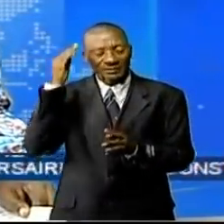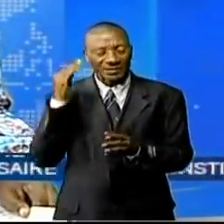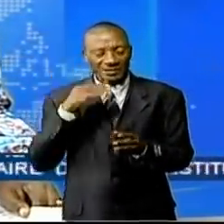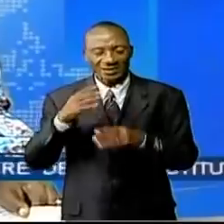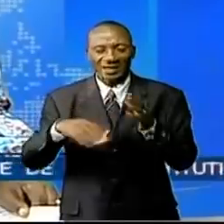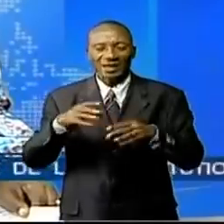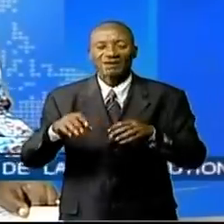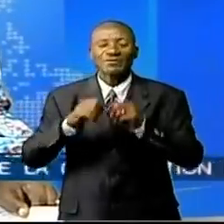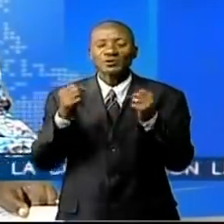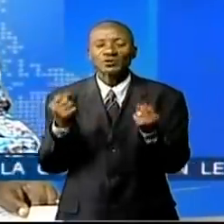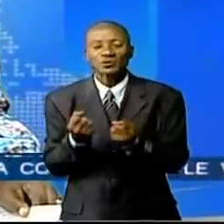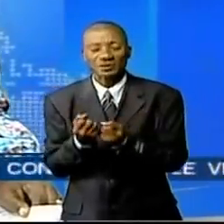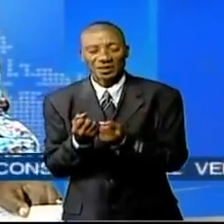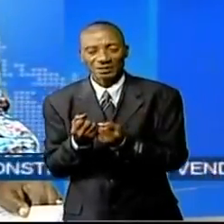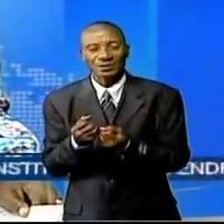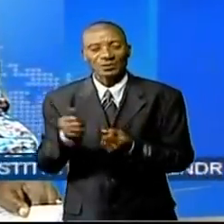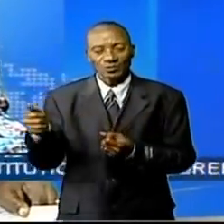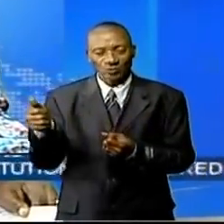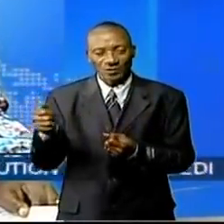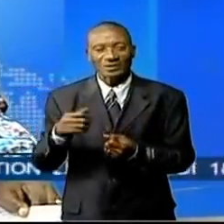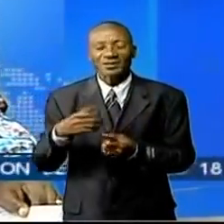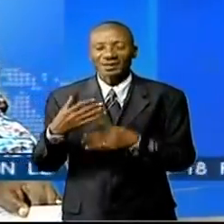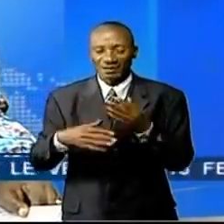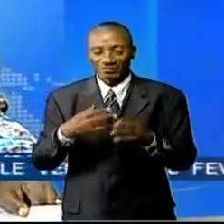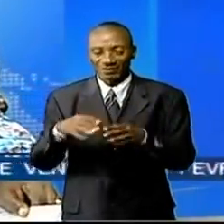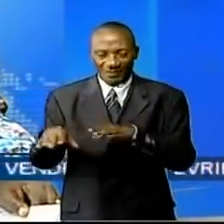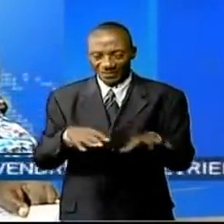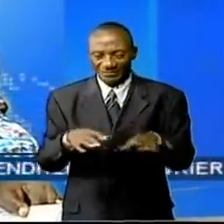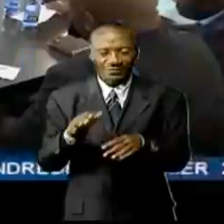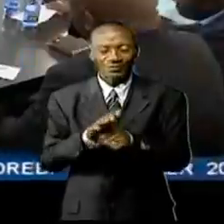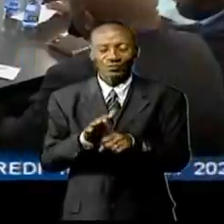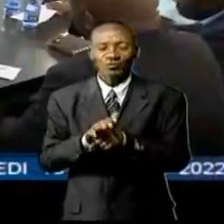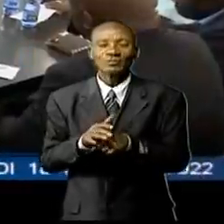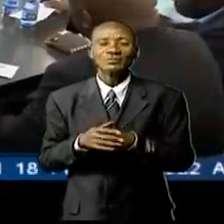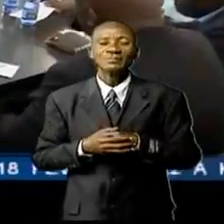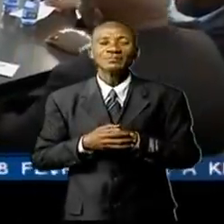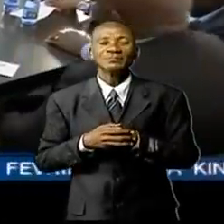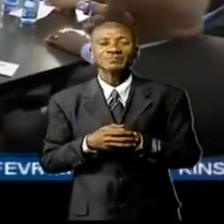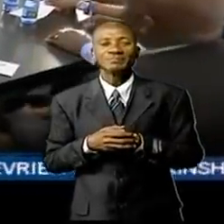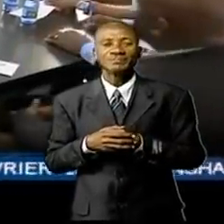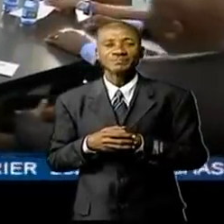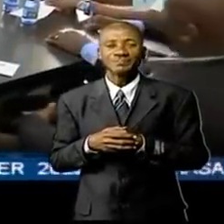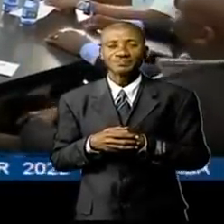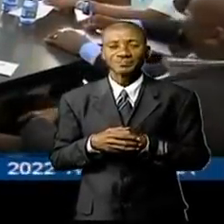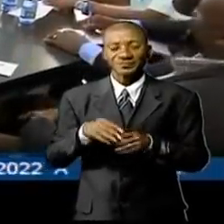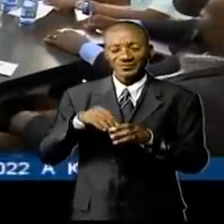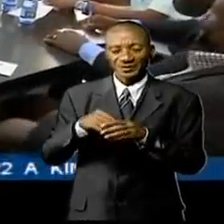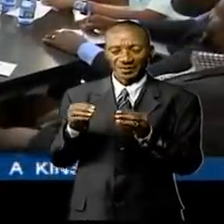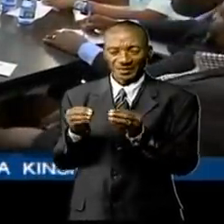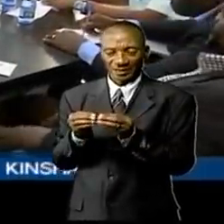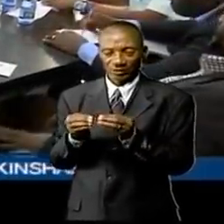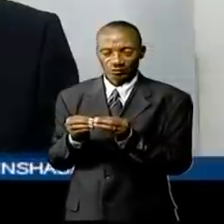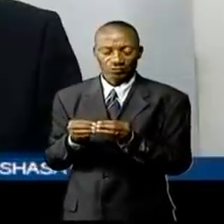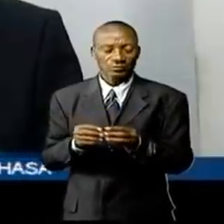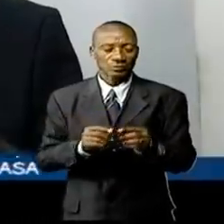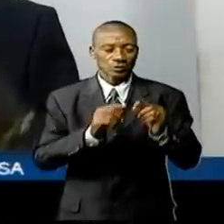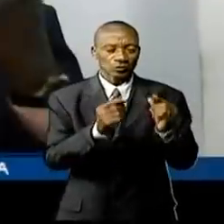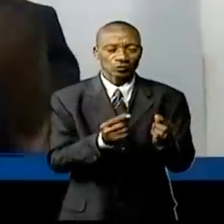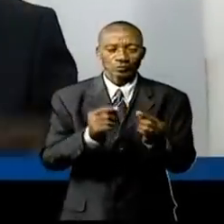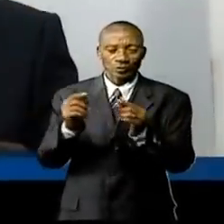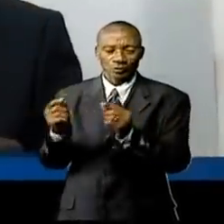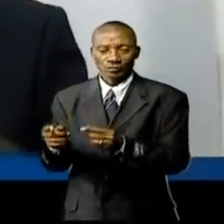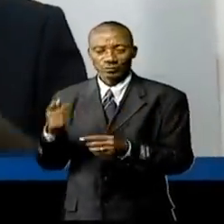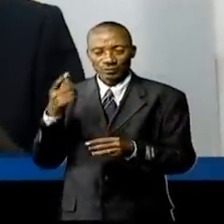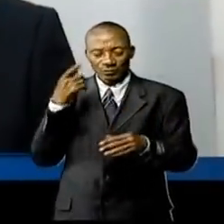Solidarité nationale pour mutualiser les efforts. Edith Tchala. Au cours de cette rencontre, les parties prenantes à la